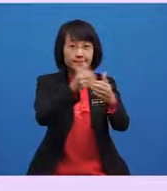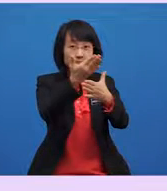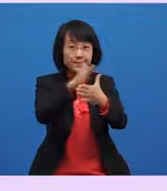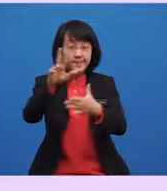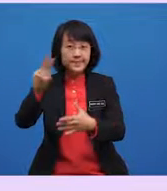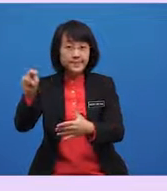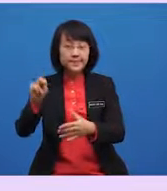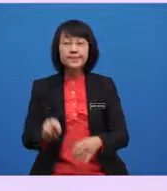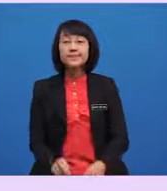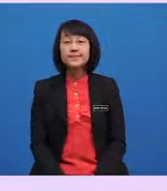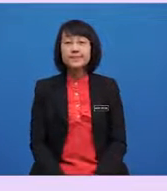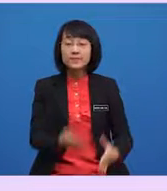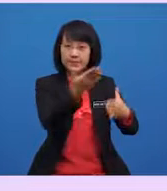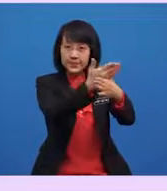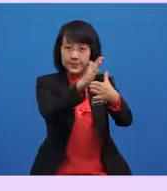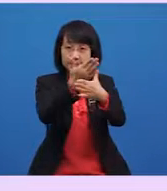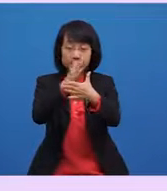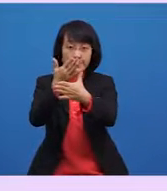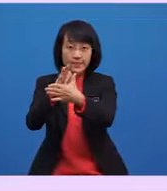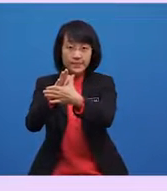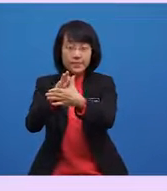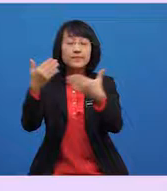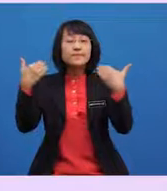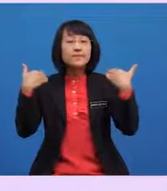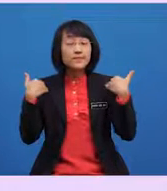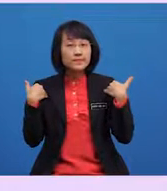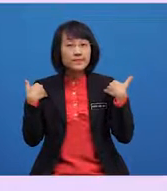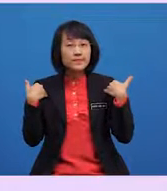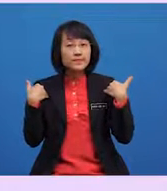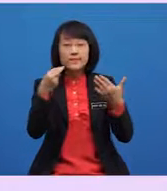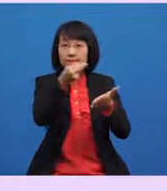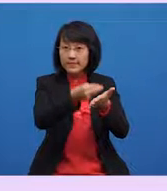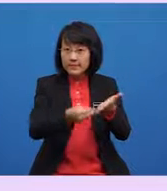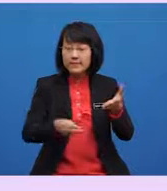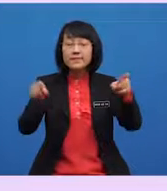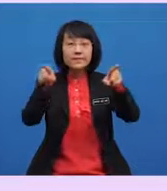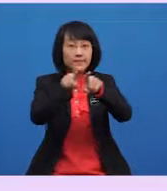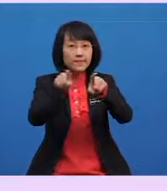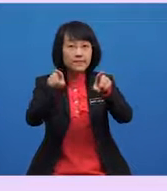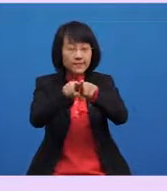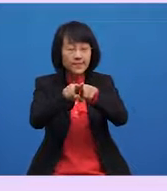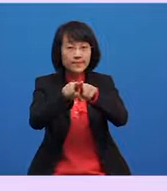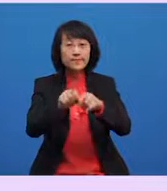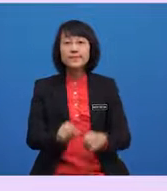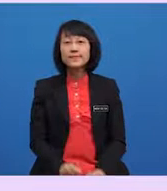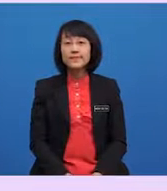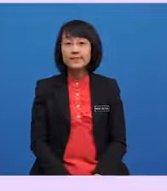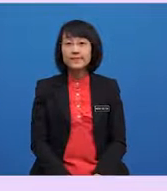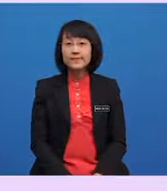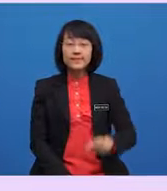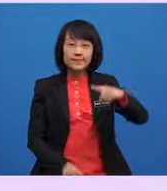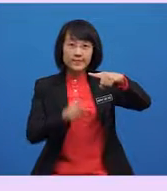bahagian yang telah dibahagikan mempunyai nilai yang sama, iaitu